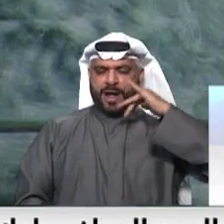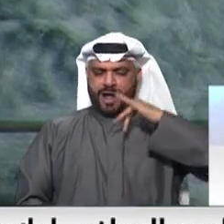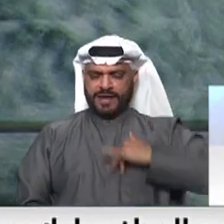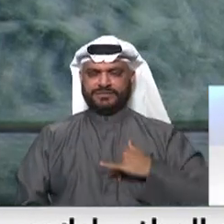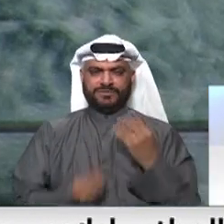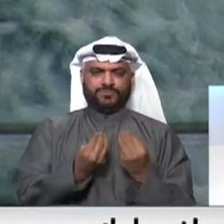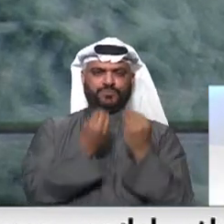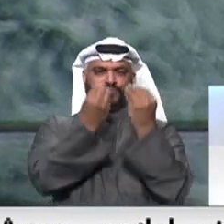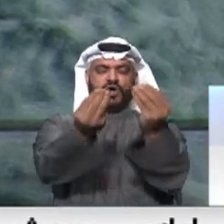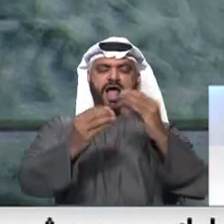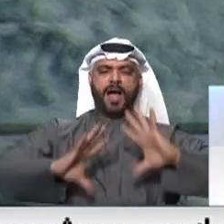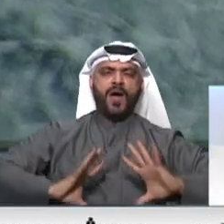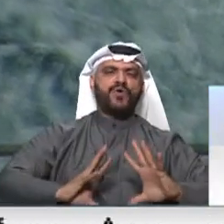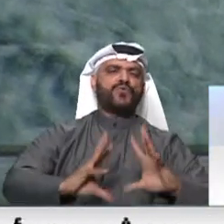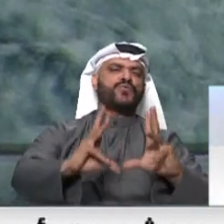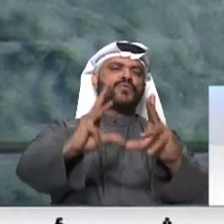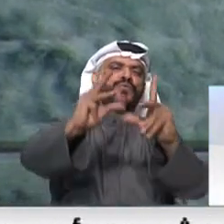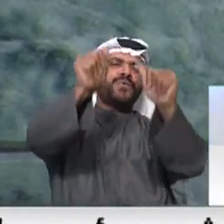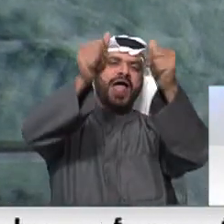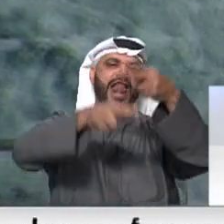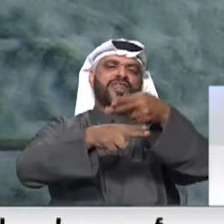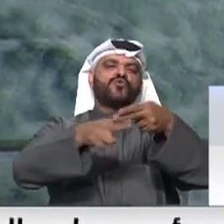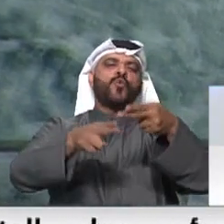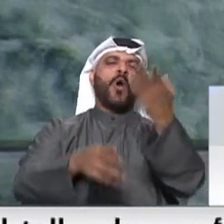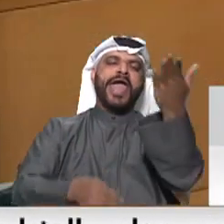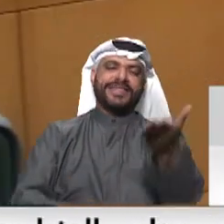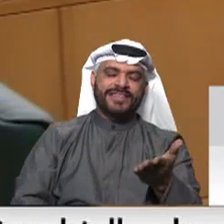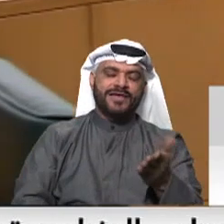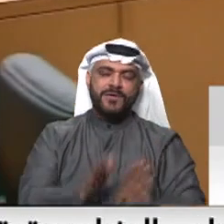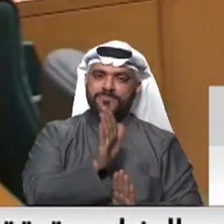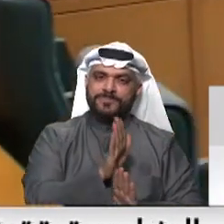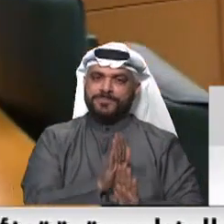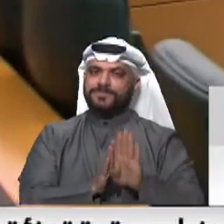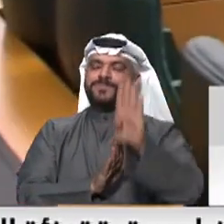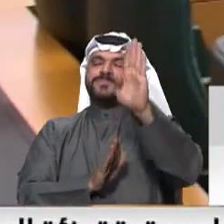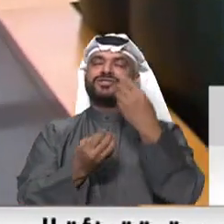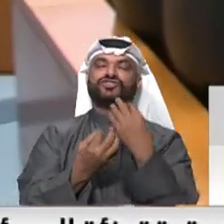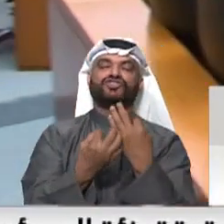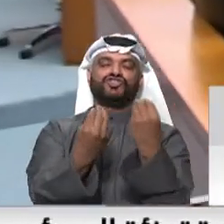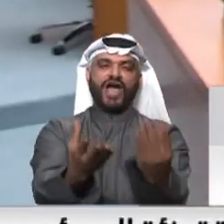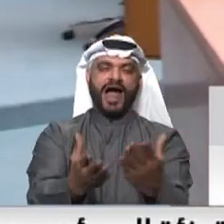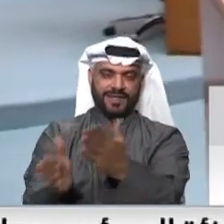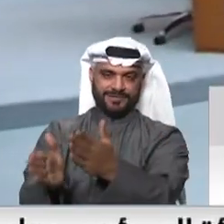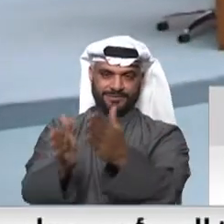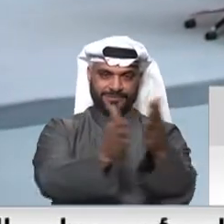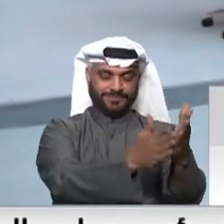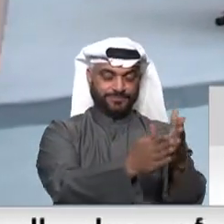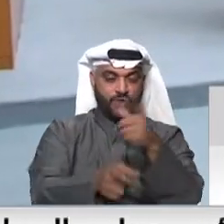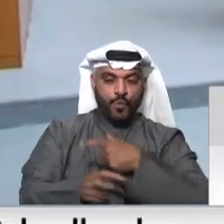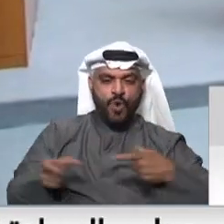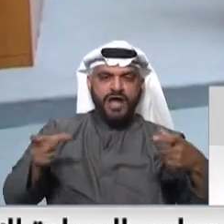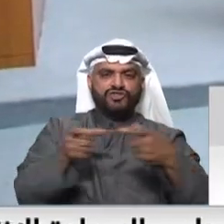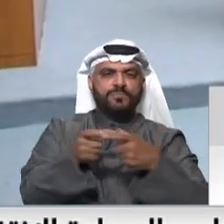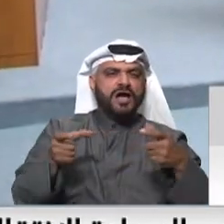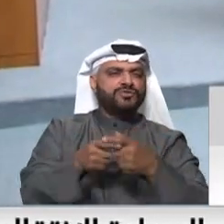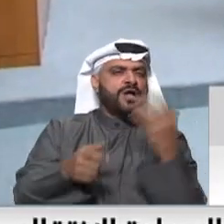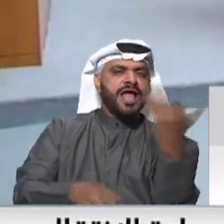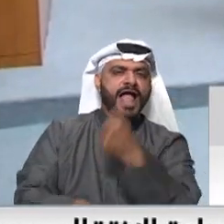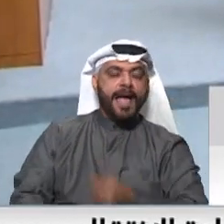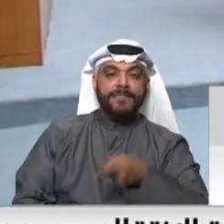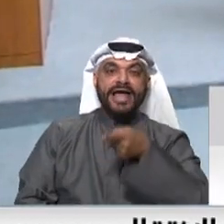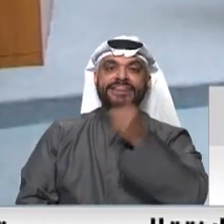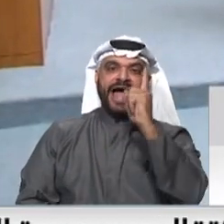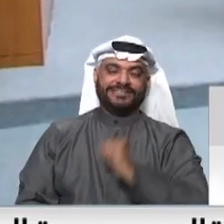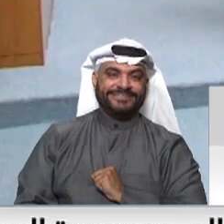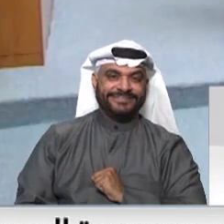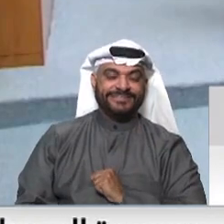لأهداف التنمية الشاملة والمستدامة. وخلال 11 جلسة أقر المجلس 50 تشريعاً تنوعت